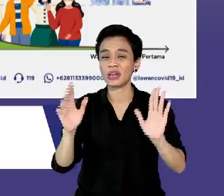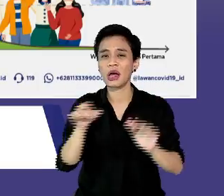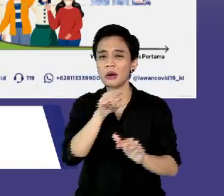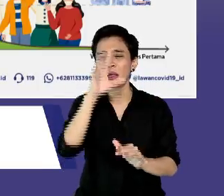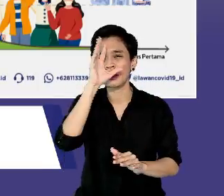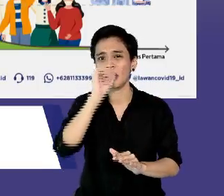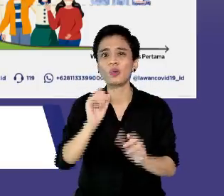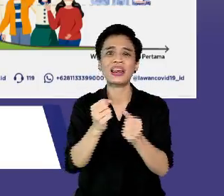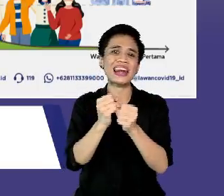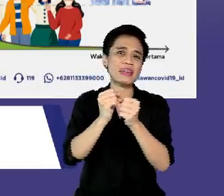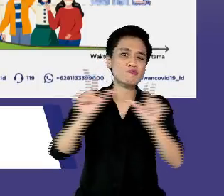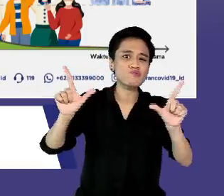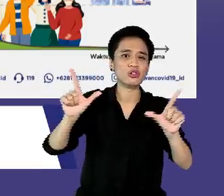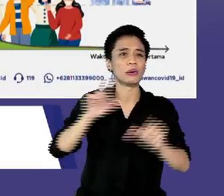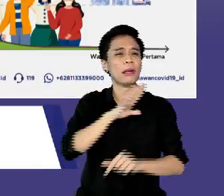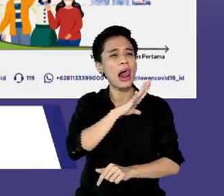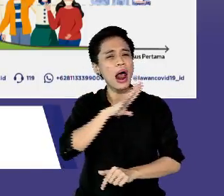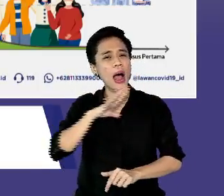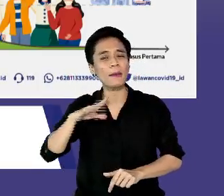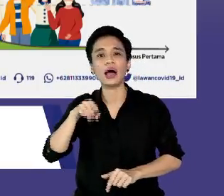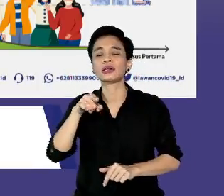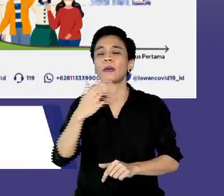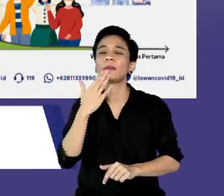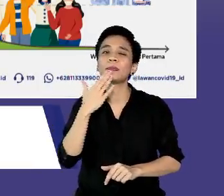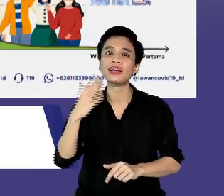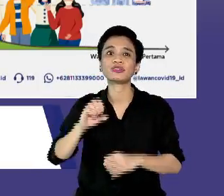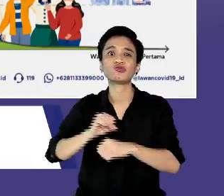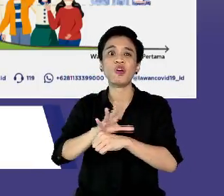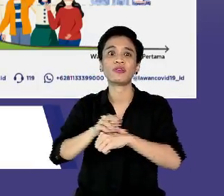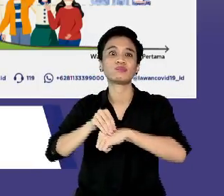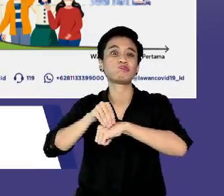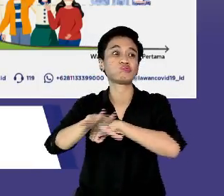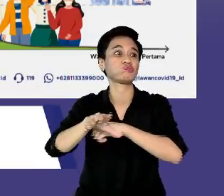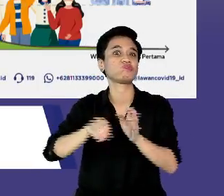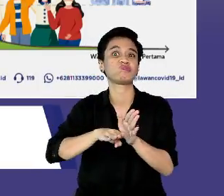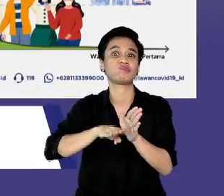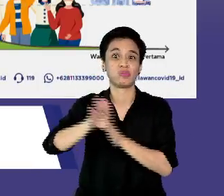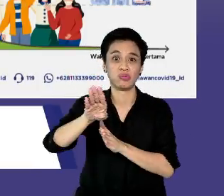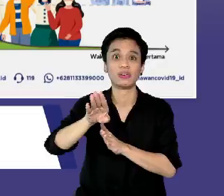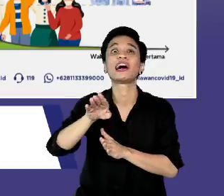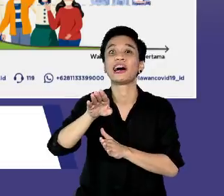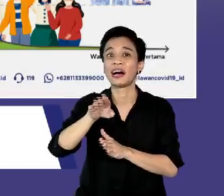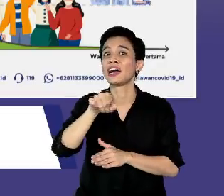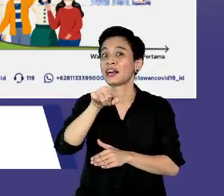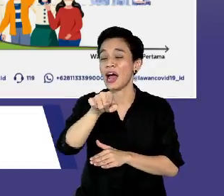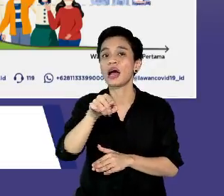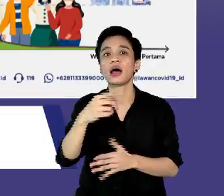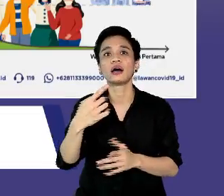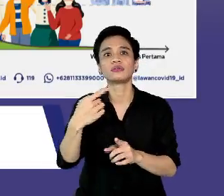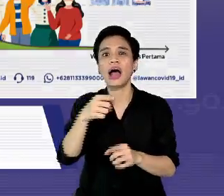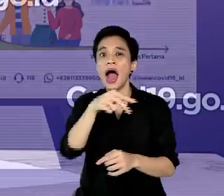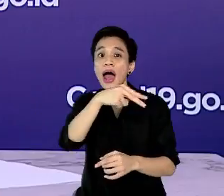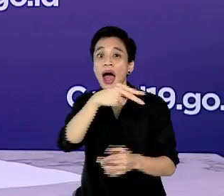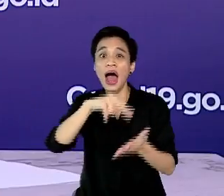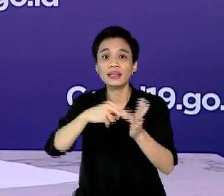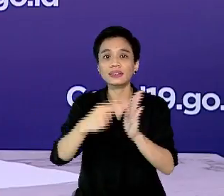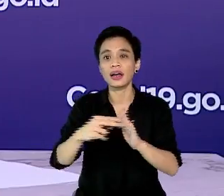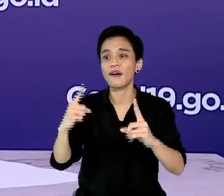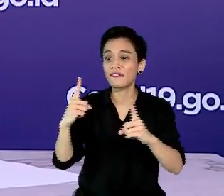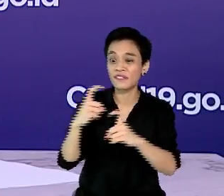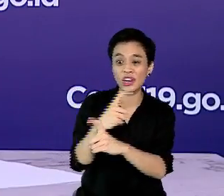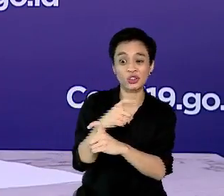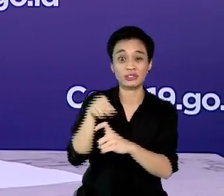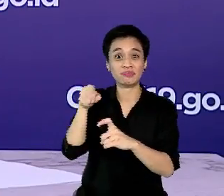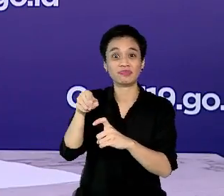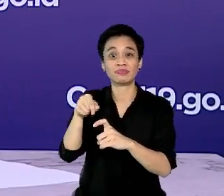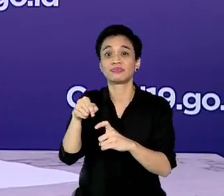libur panjang yang menimbulkan kenaikan kasus membuktikan bahwa penularan dan virus tidak mengenal kata libur.